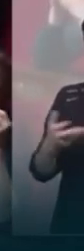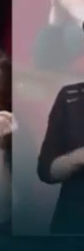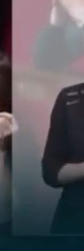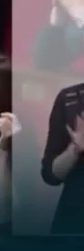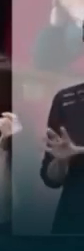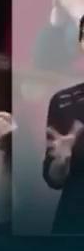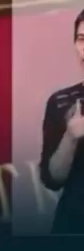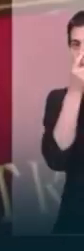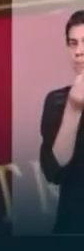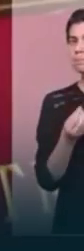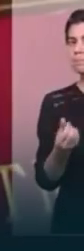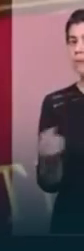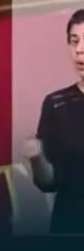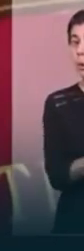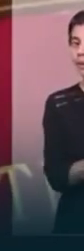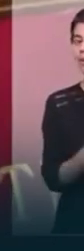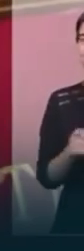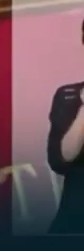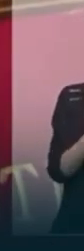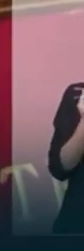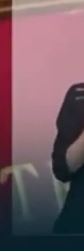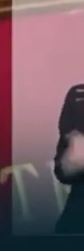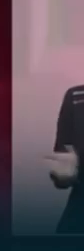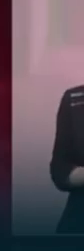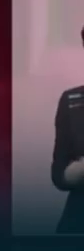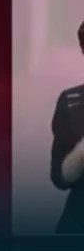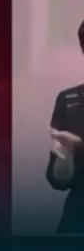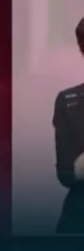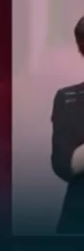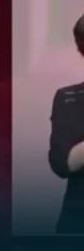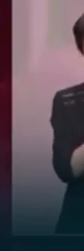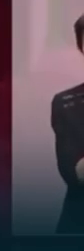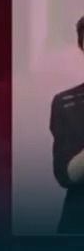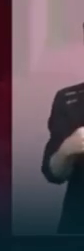supputer plutôt le contraire. Donc la question est simple. Quand est-ce que vous allez rétablir l'ISF?